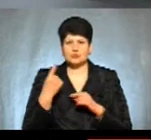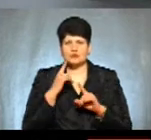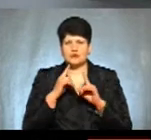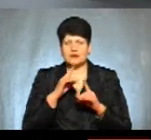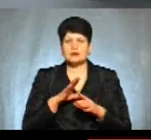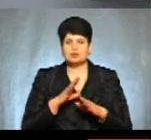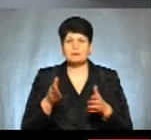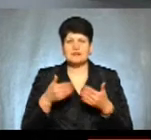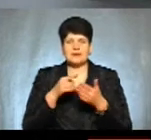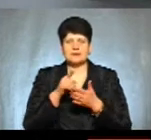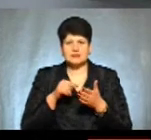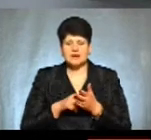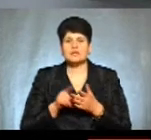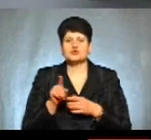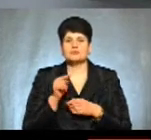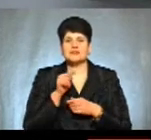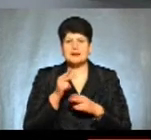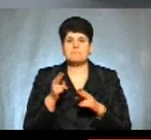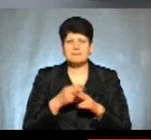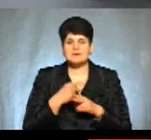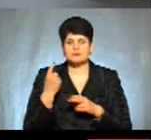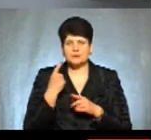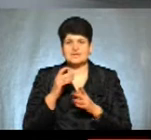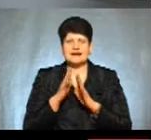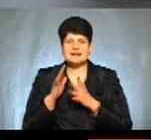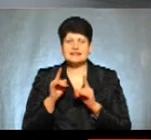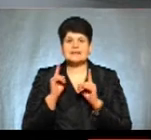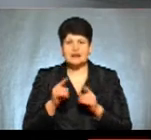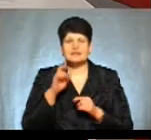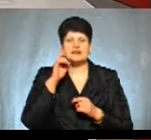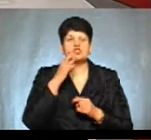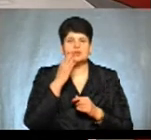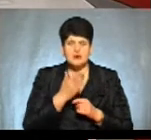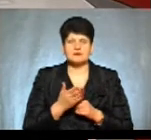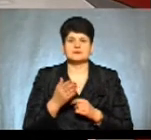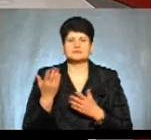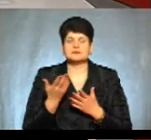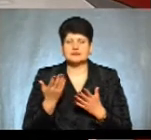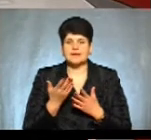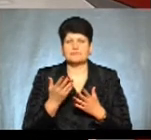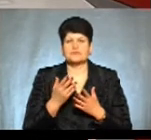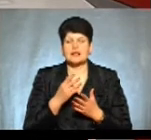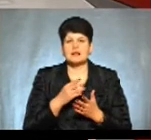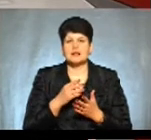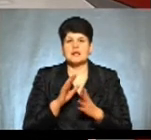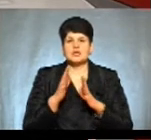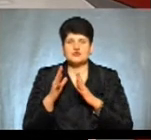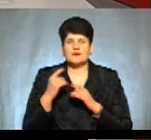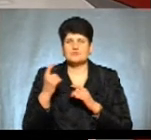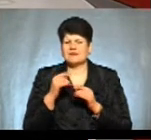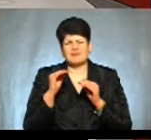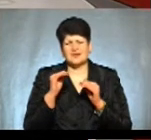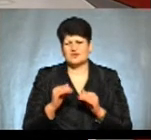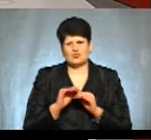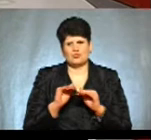не раз було підняте, щоб все-таки ті безхозні ліси і навіть комунальні, де лісове господарство ведеться дуже на низькому